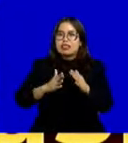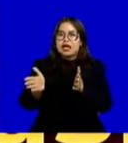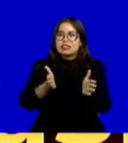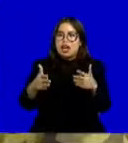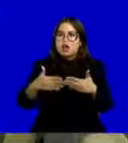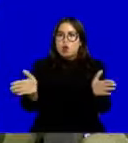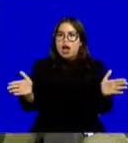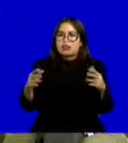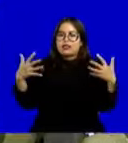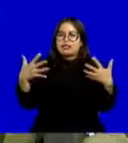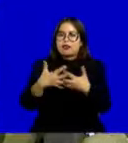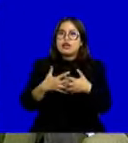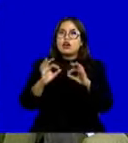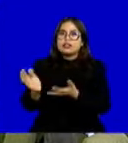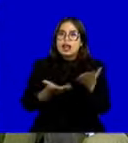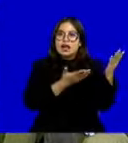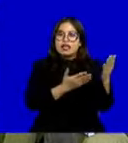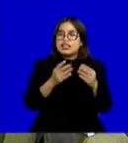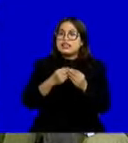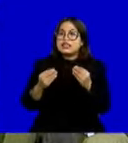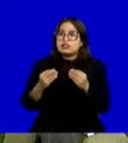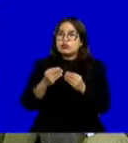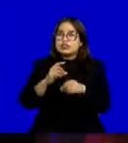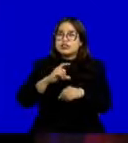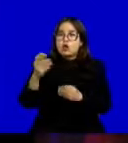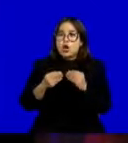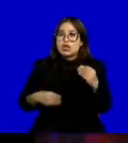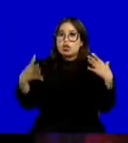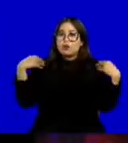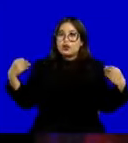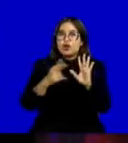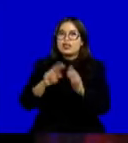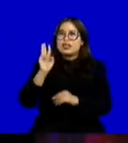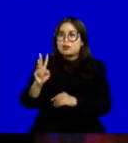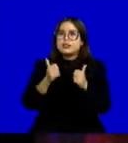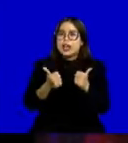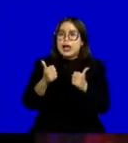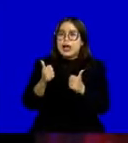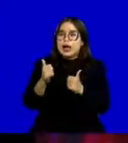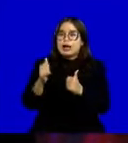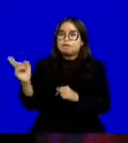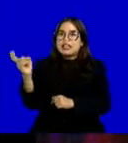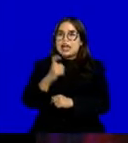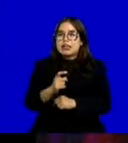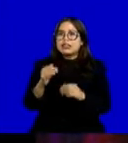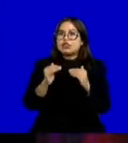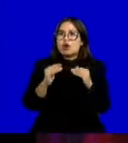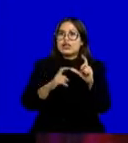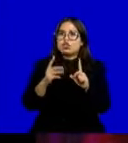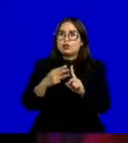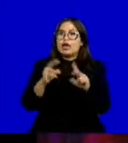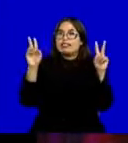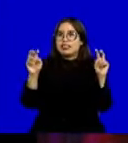integrasi silakan calon wakil gubernur nomor ur 3 untuk memberikan pertanyaan sesuai subtema kepada calon wakil gubernur nomor